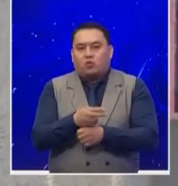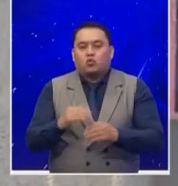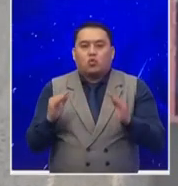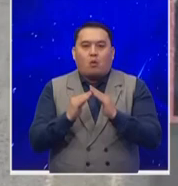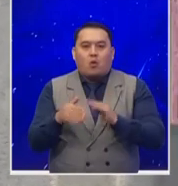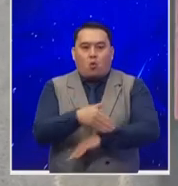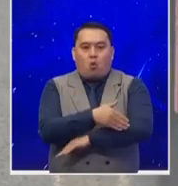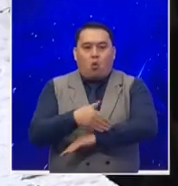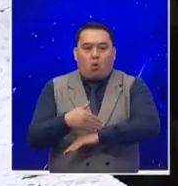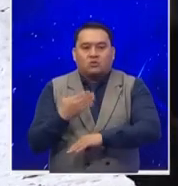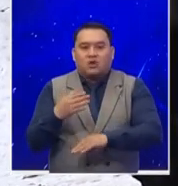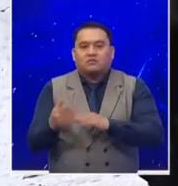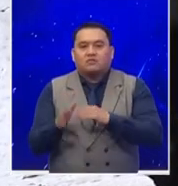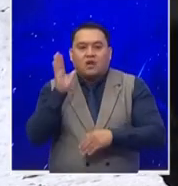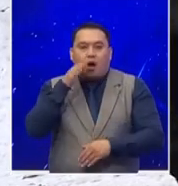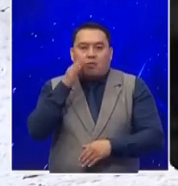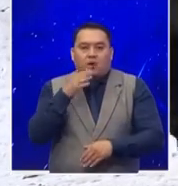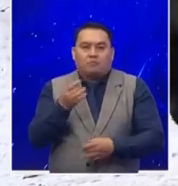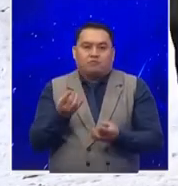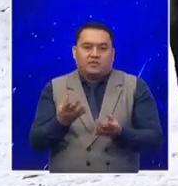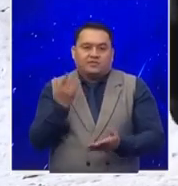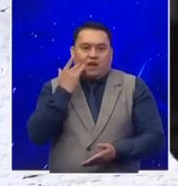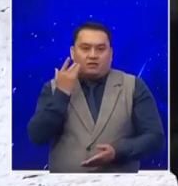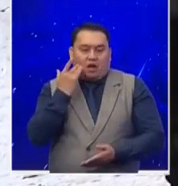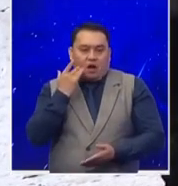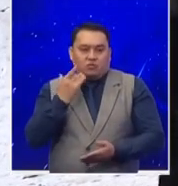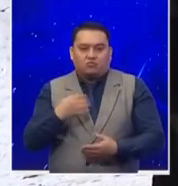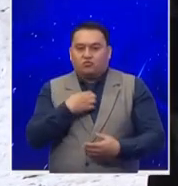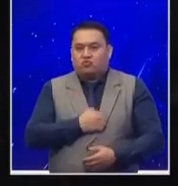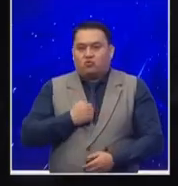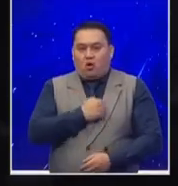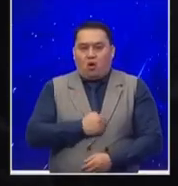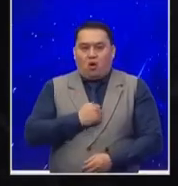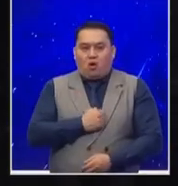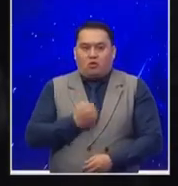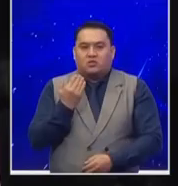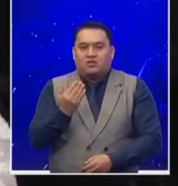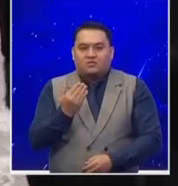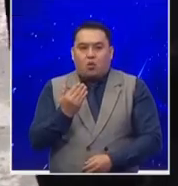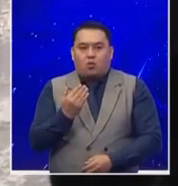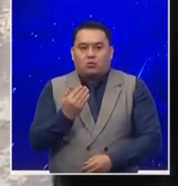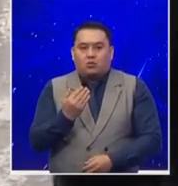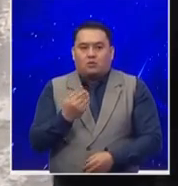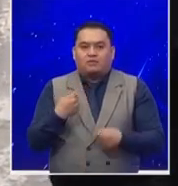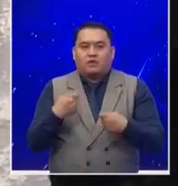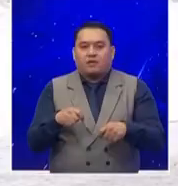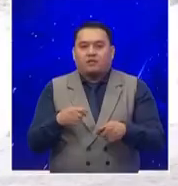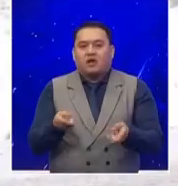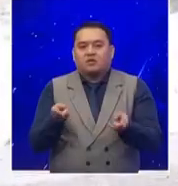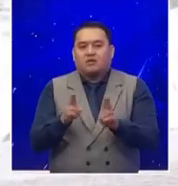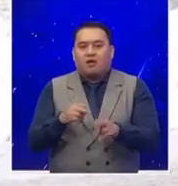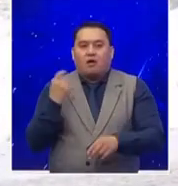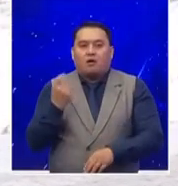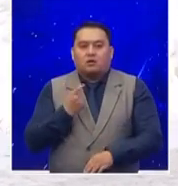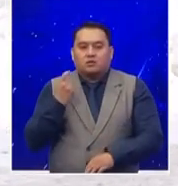Талдыкурганской улице Калиева бродячие собаки – обычная картина. Самый агрессивный из них – это крупный пес с ошейником. Его недавно выбросил хозяин,